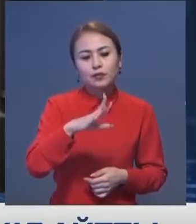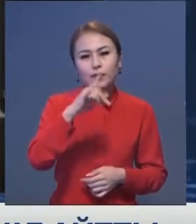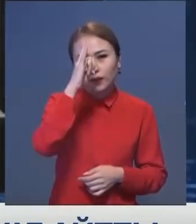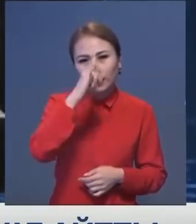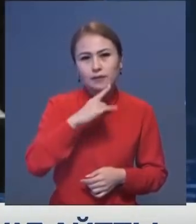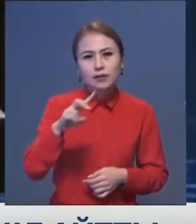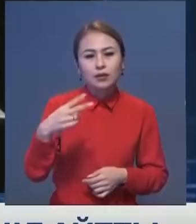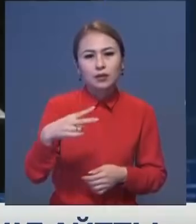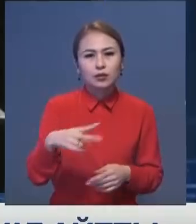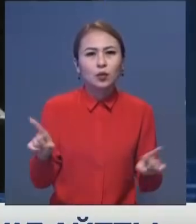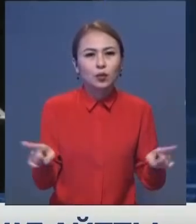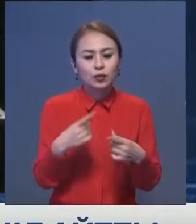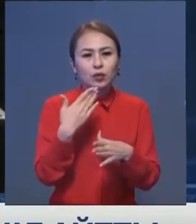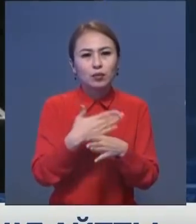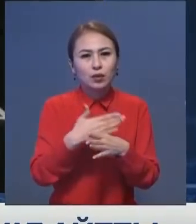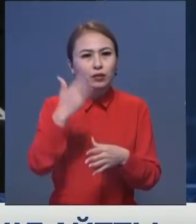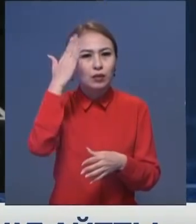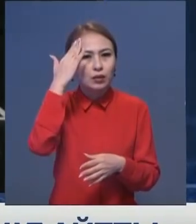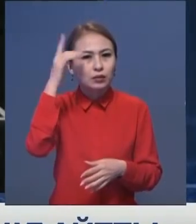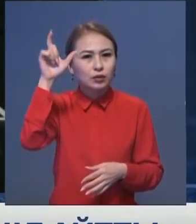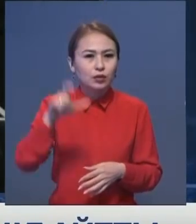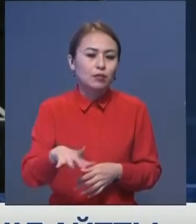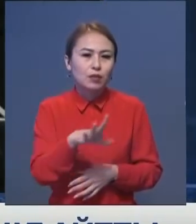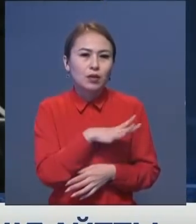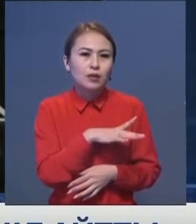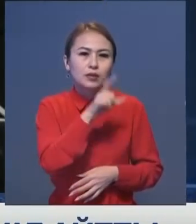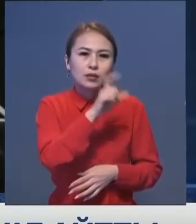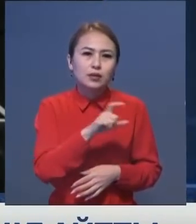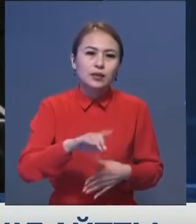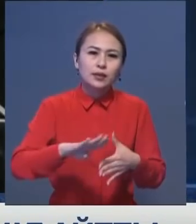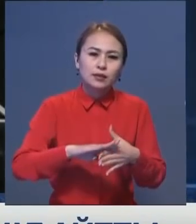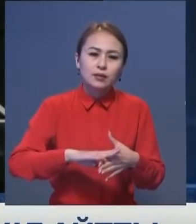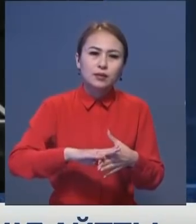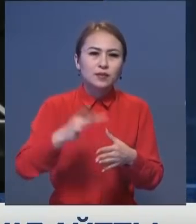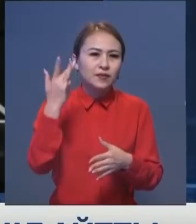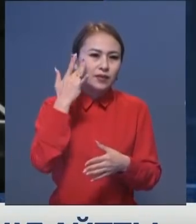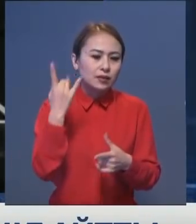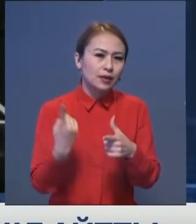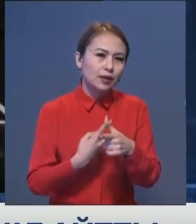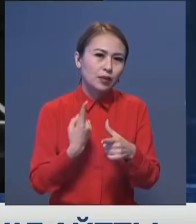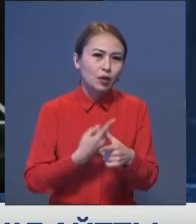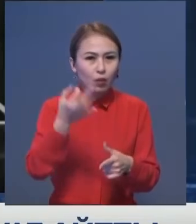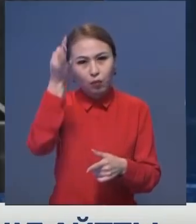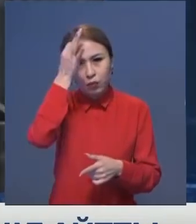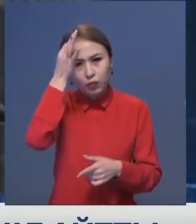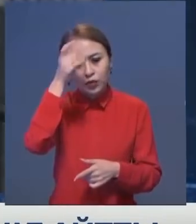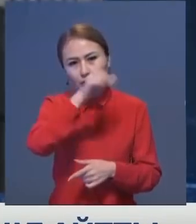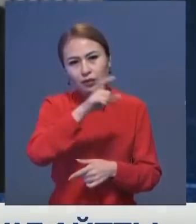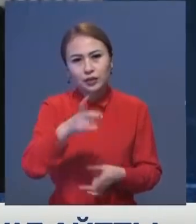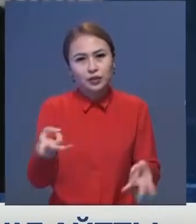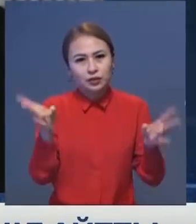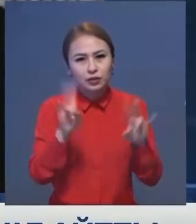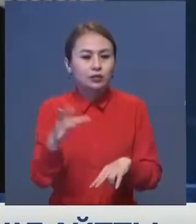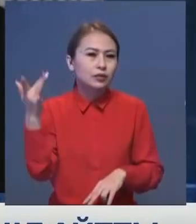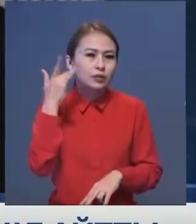әдебиетінің дамуына қомақты үлес қосқан аса талантты тұлға болды. Абзал азаматтың есіммен жарқын бейнесі жұртшылық